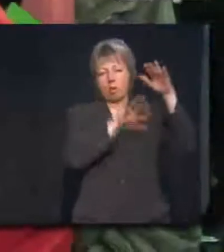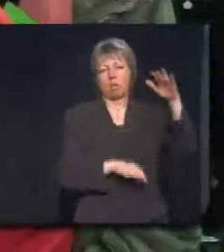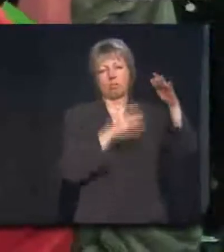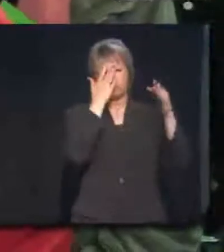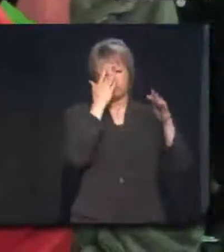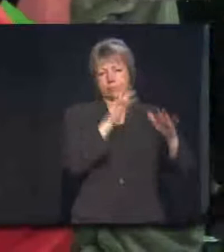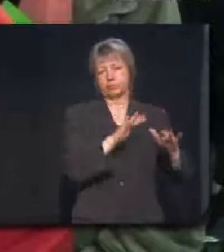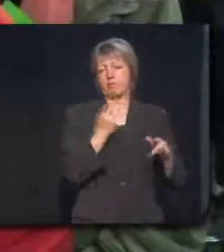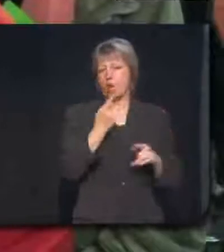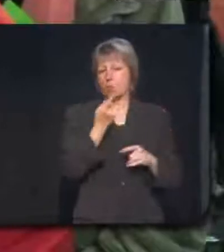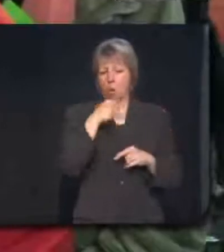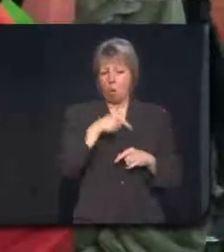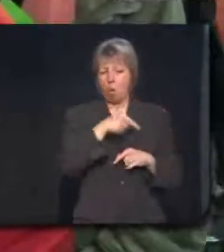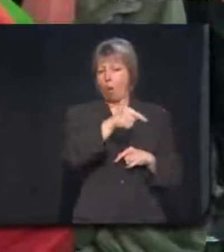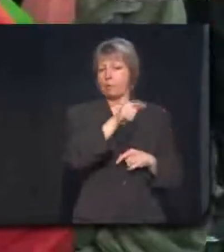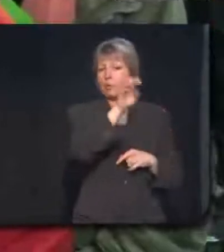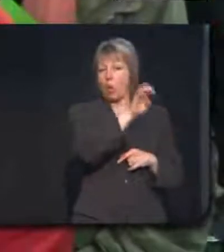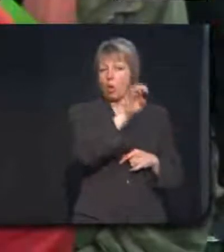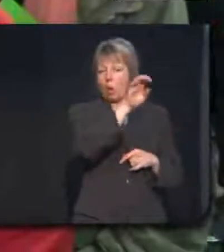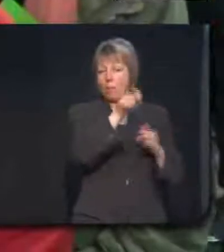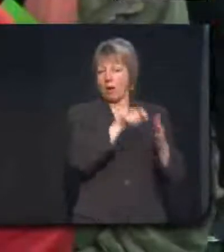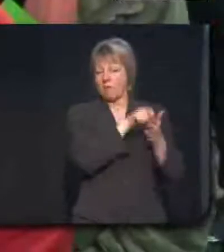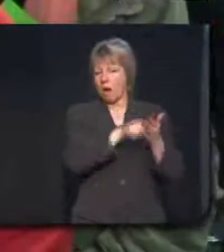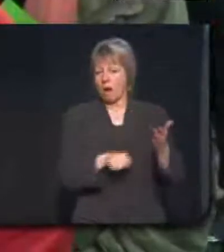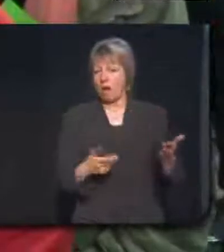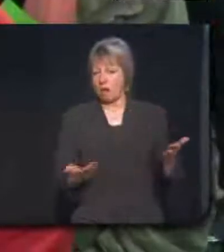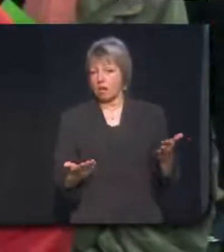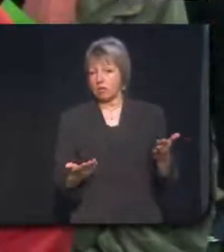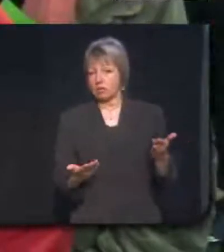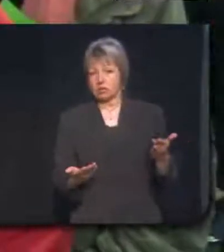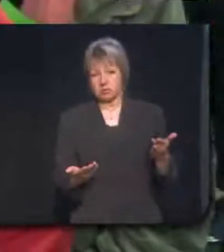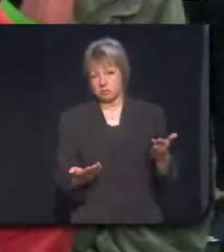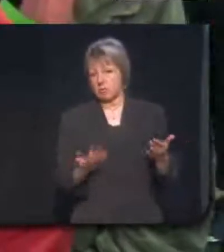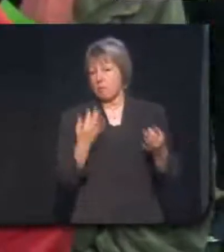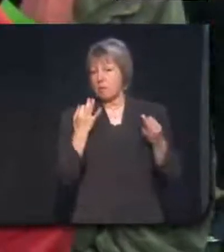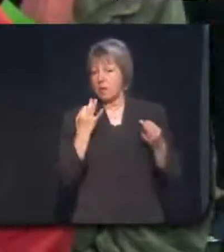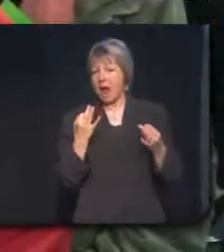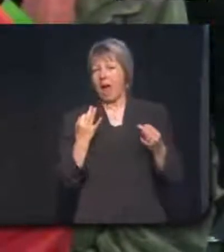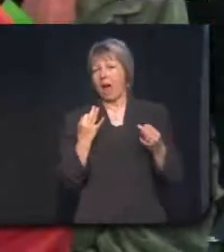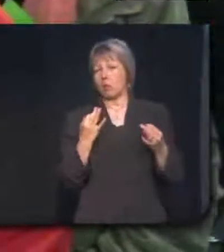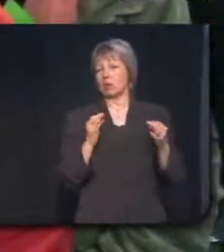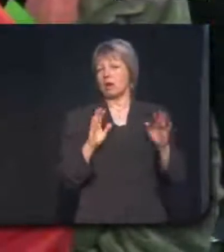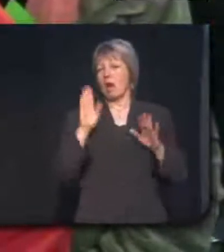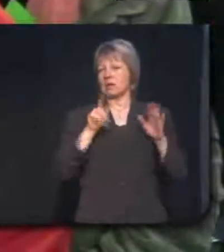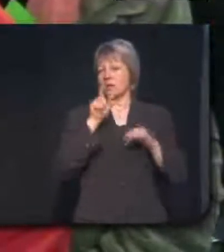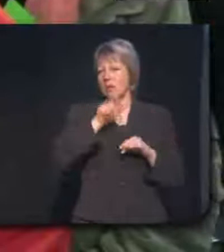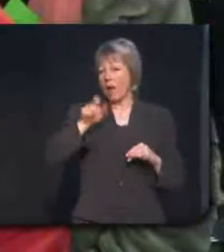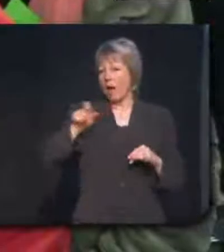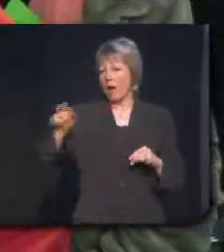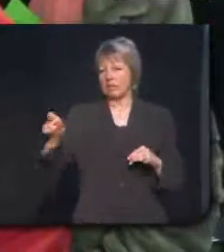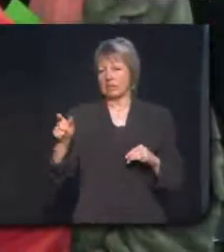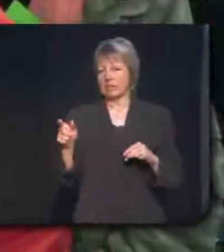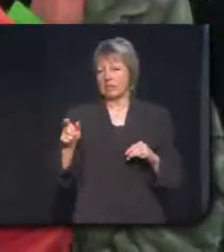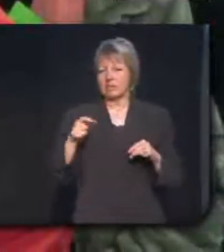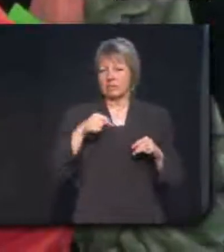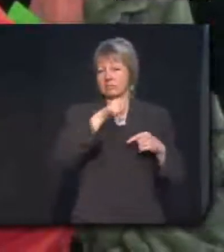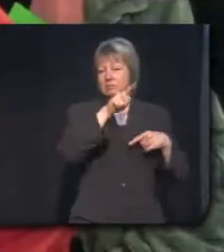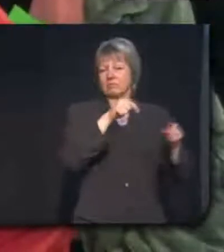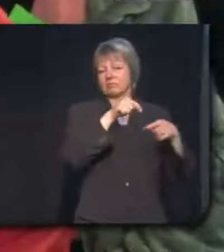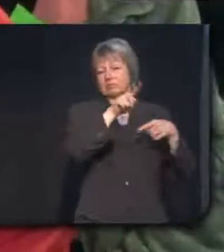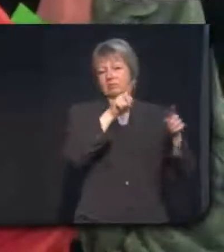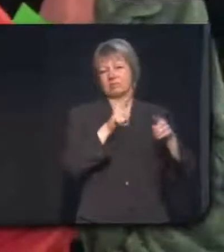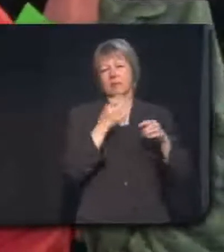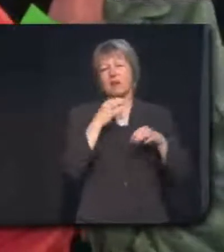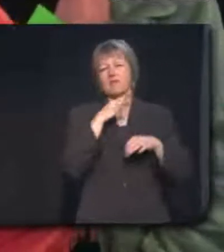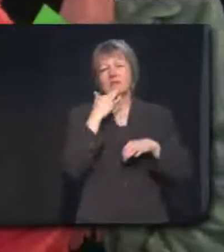die Europawahl vor uns wir brauchen dafür die Europawahl er Kandidat Aufstellung das wird sehr viel Zeit in Anspruch nehmen und mir sollte